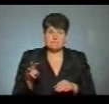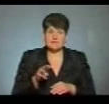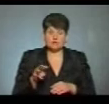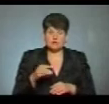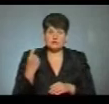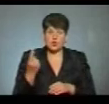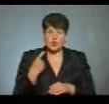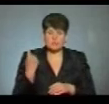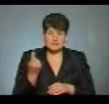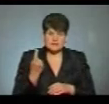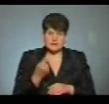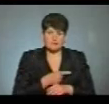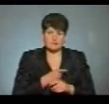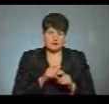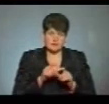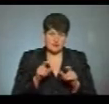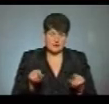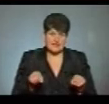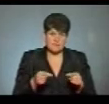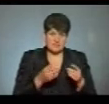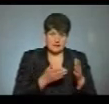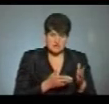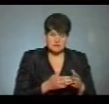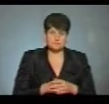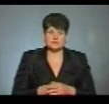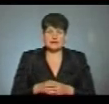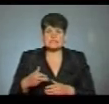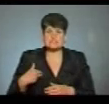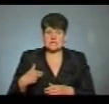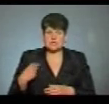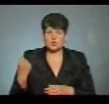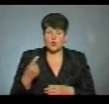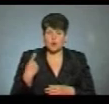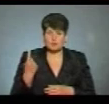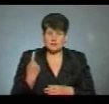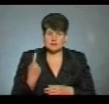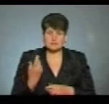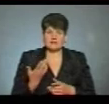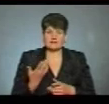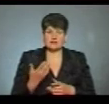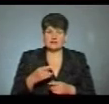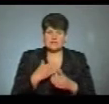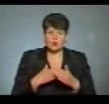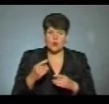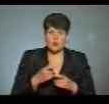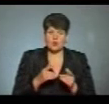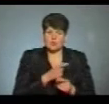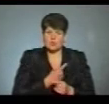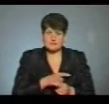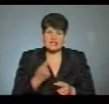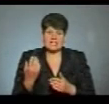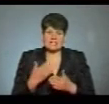Миколаївська обласна фізіотерапевтична лікарня реабілітації, Заліщицький обласний госпіталь інвалідів війни та